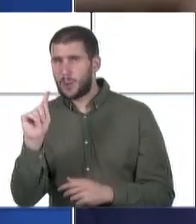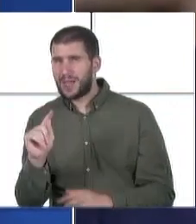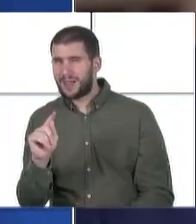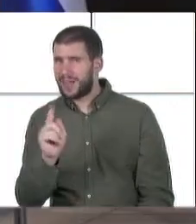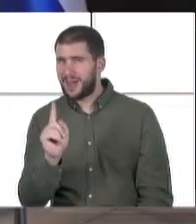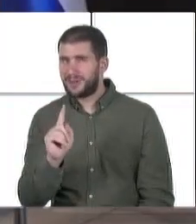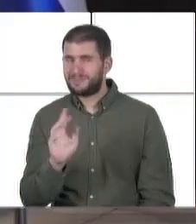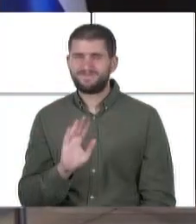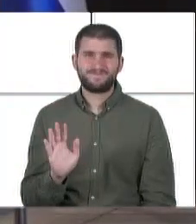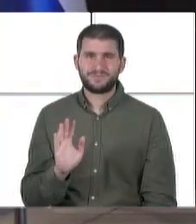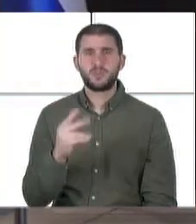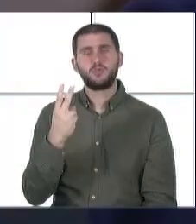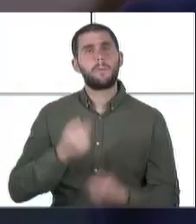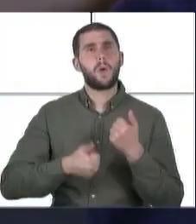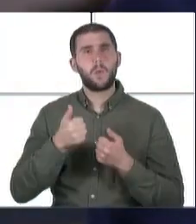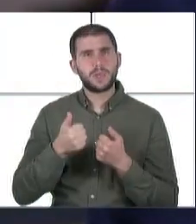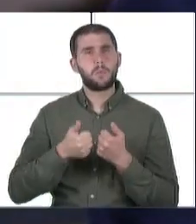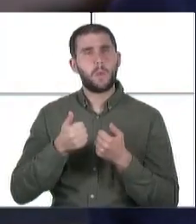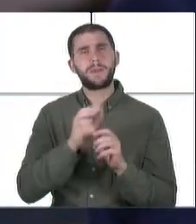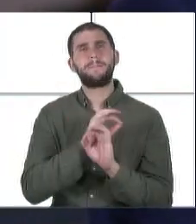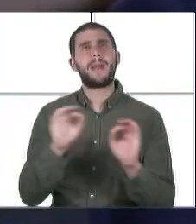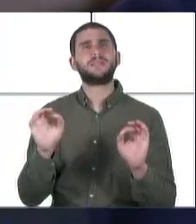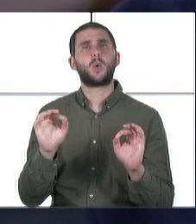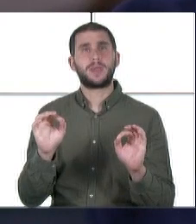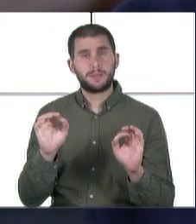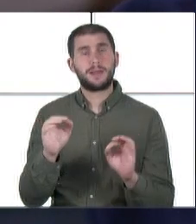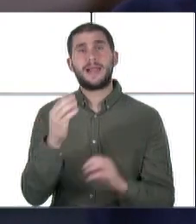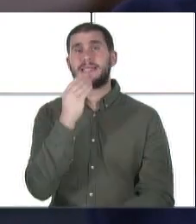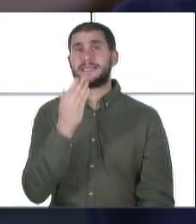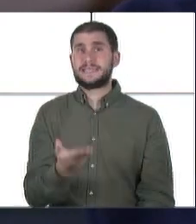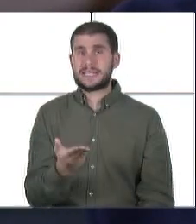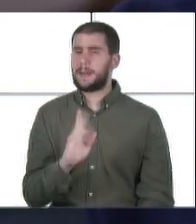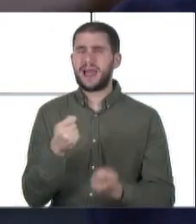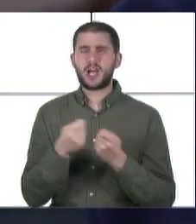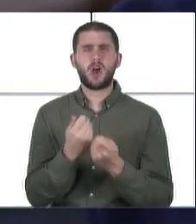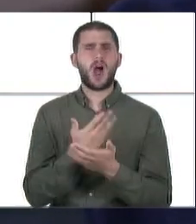לא עובד? שני המועמדים הם מועמדים מצוינים. למדינת ישראל, ללא